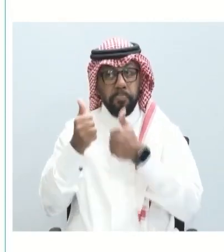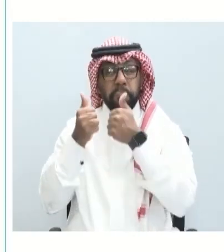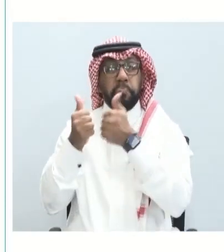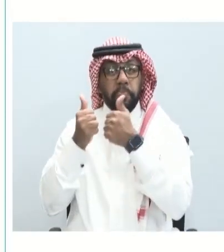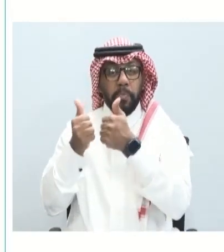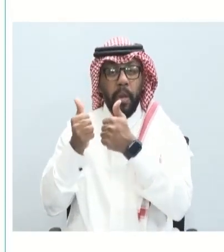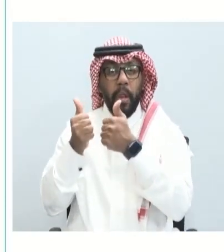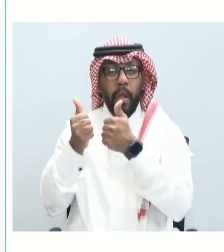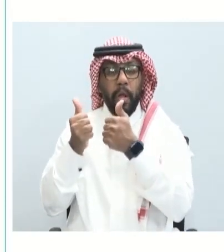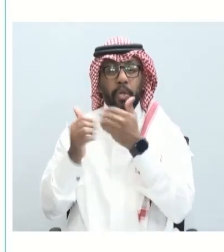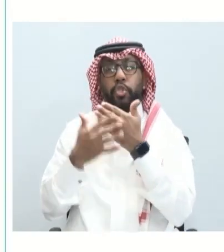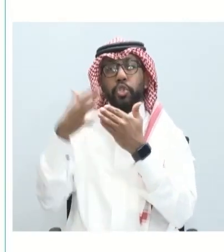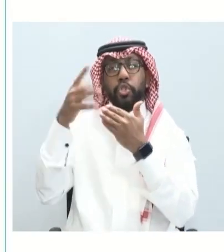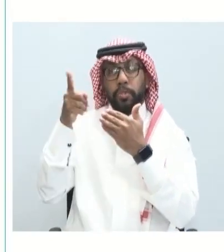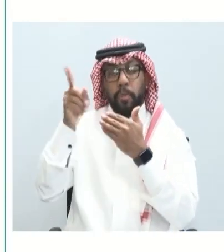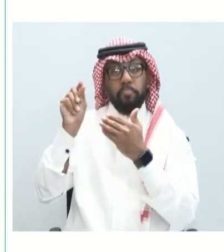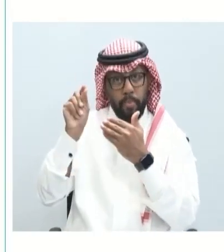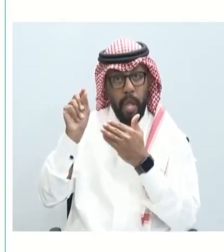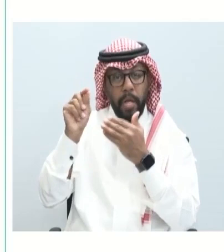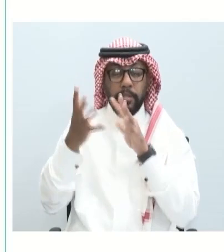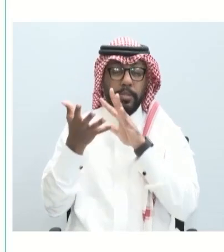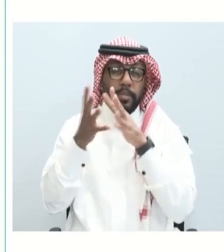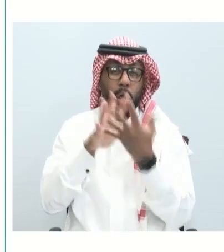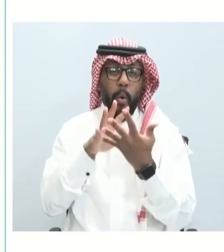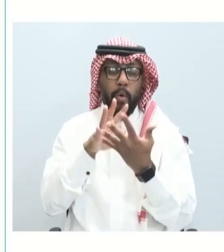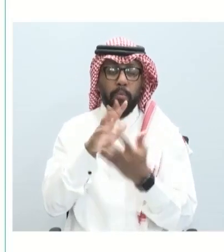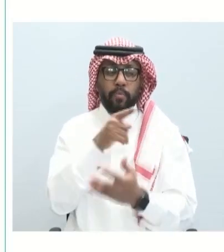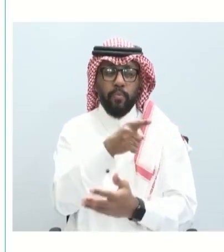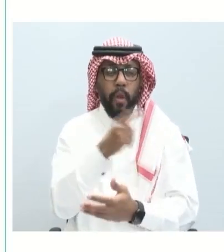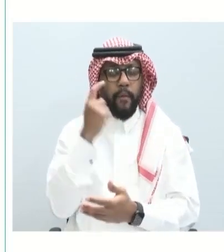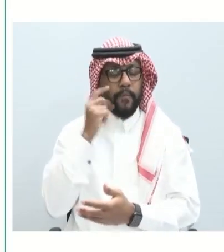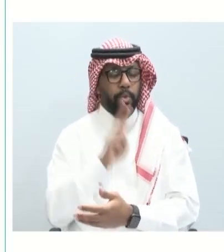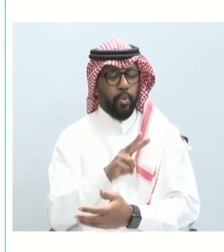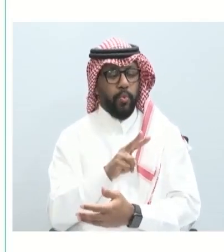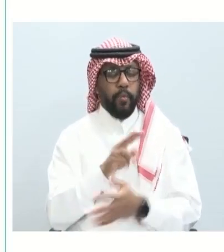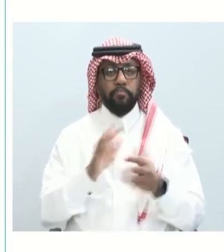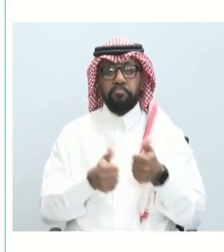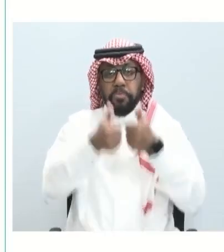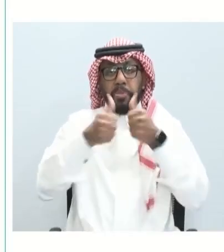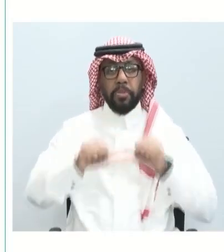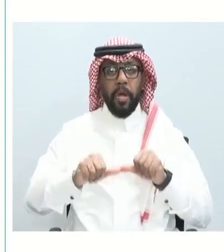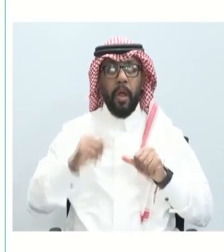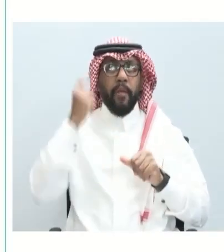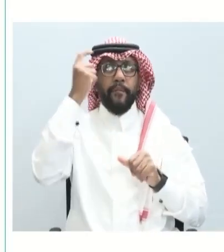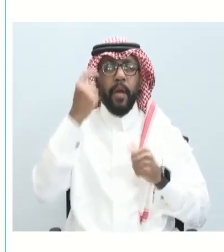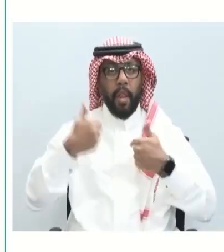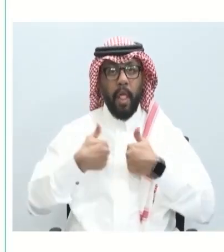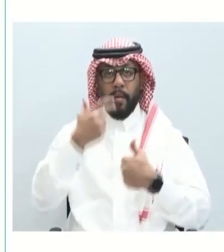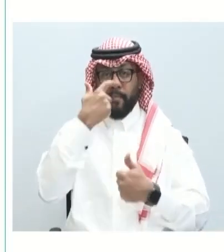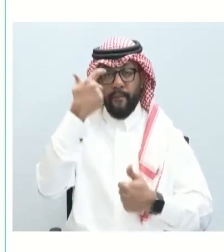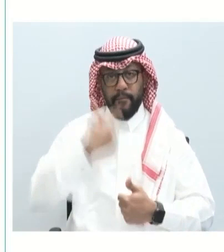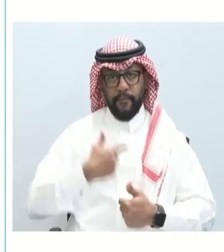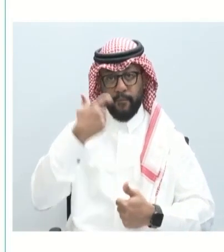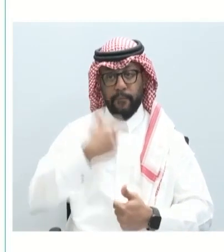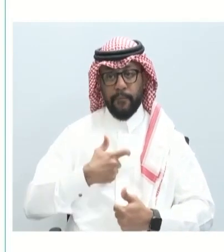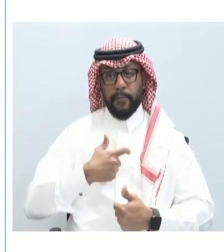يسال هذا السؤال دائما ما مدى معقوليه الفكره او الرايه ويسال ايضا هل يوجد تناقض بين